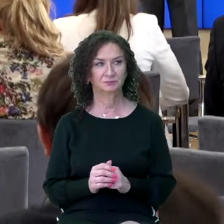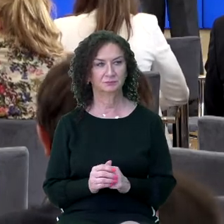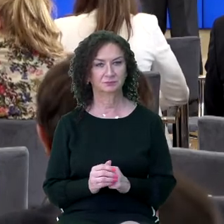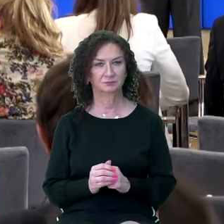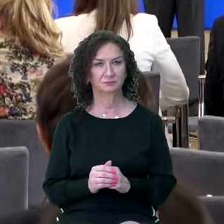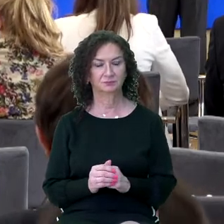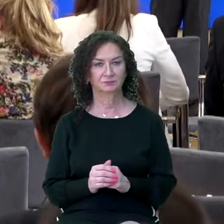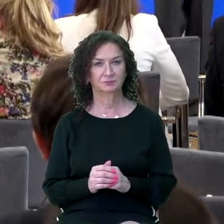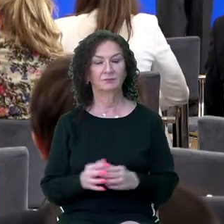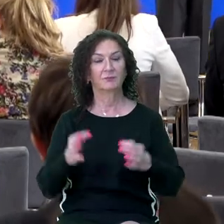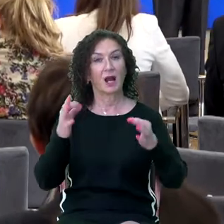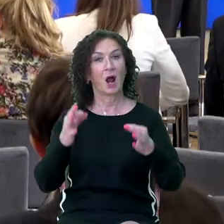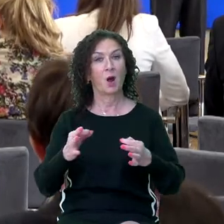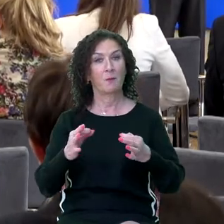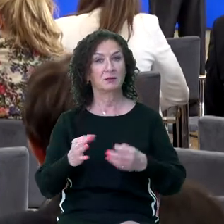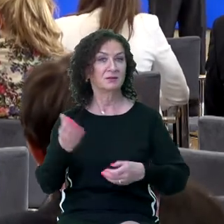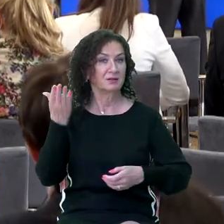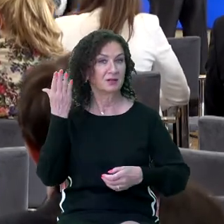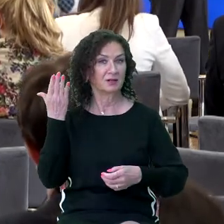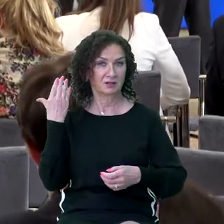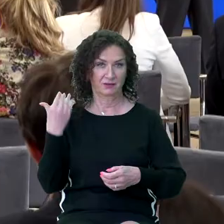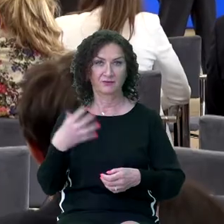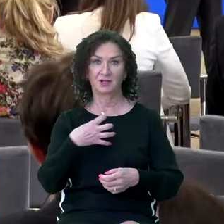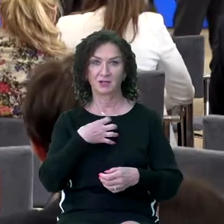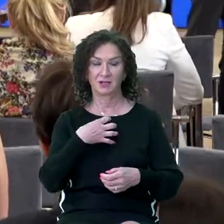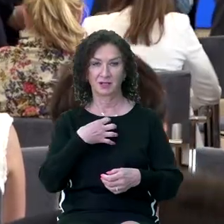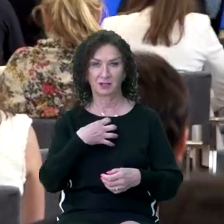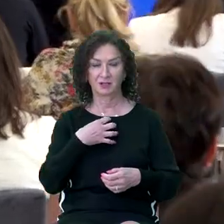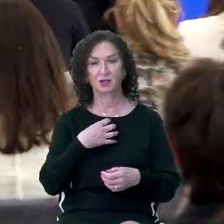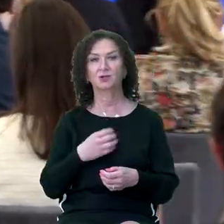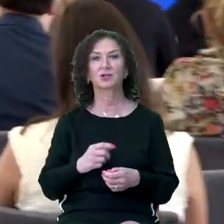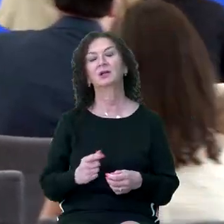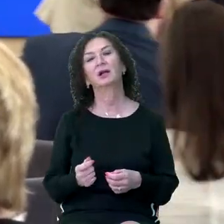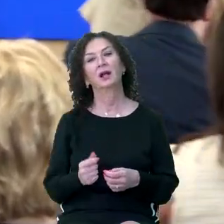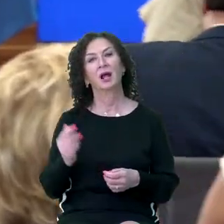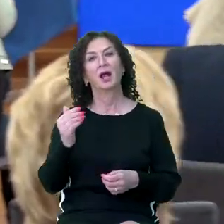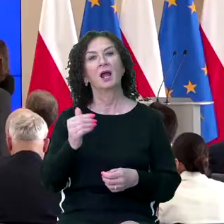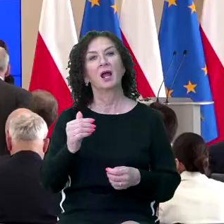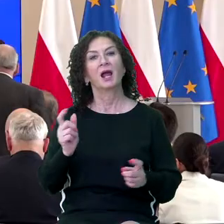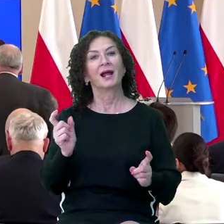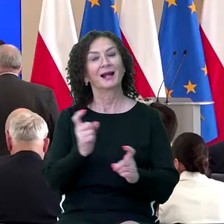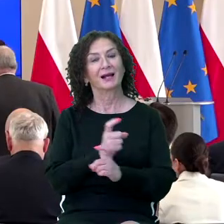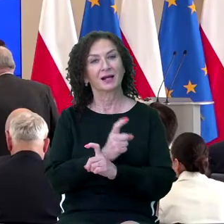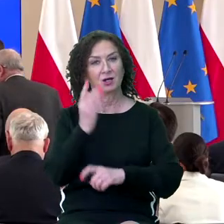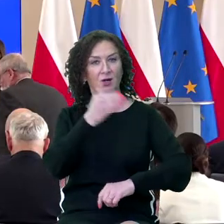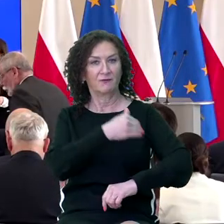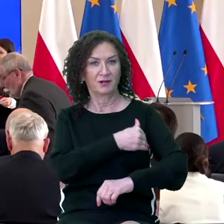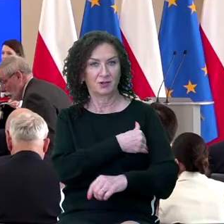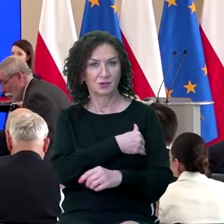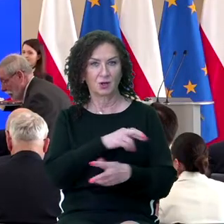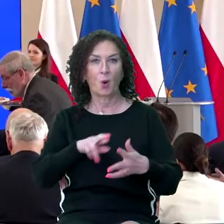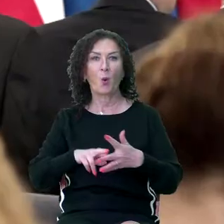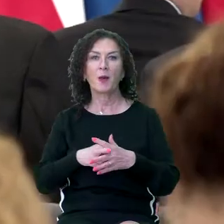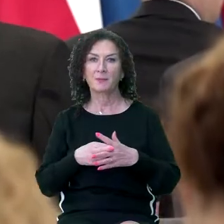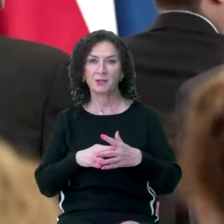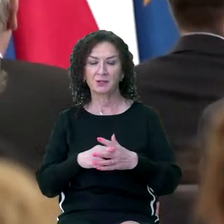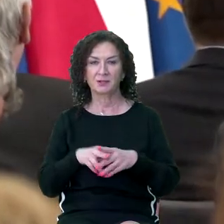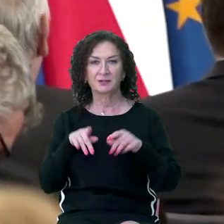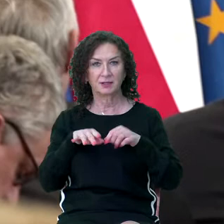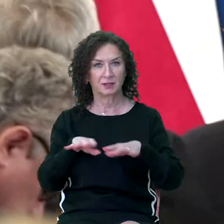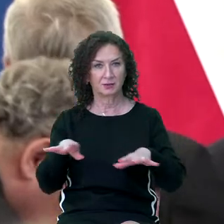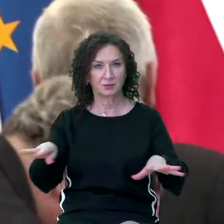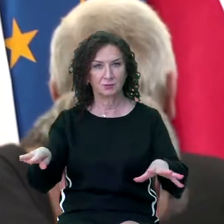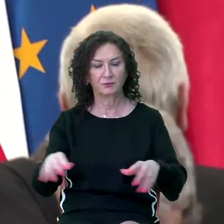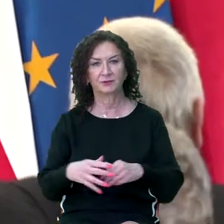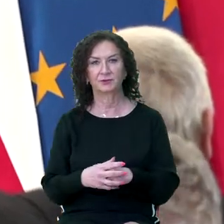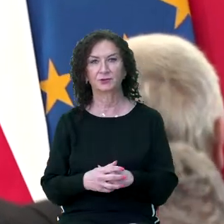Teraz obecni byli dyrektorzy Krajowej Szkoły Administracji Publicznej. Pierwsza dyrektor, pani profesor Maria